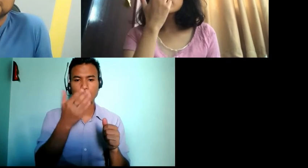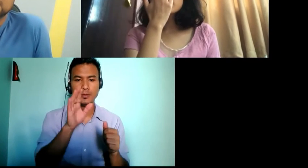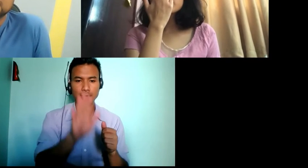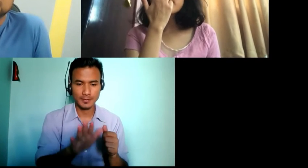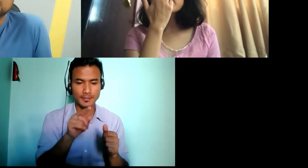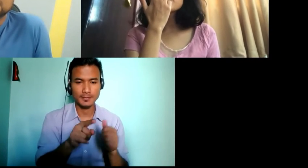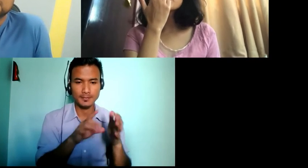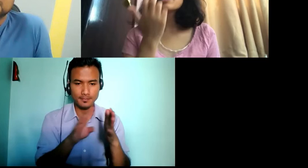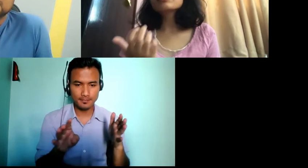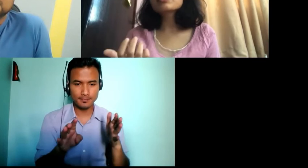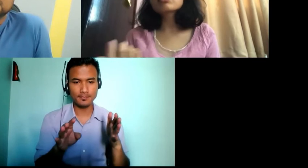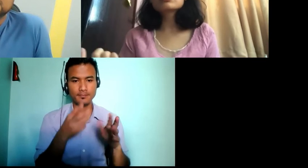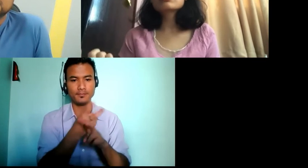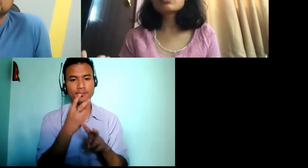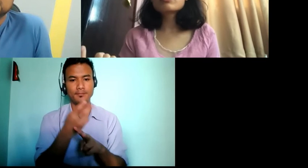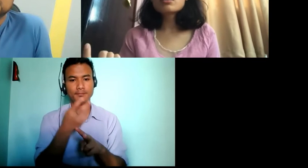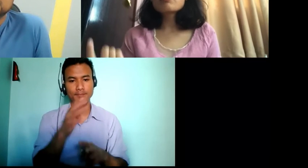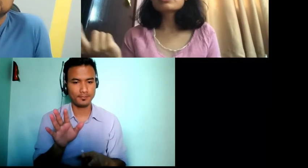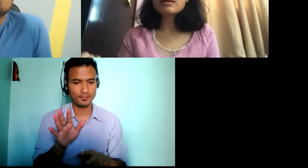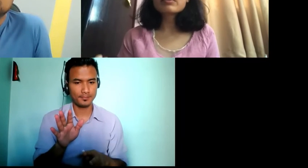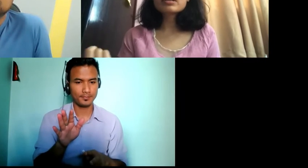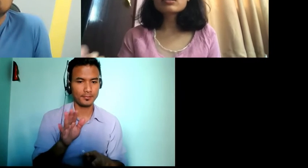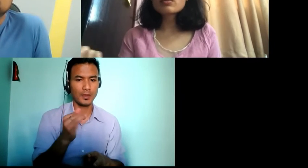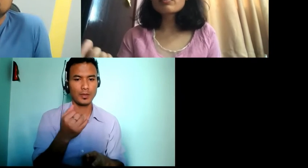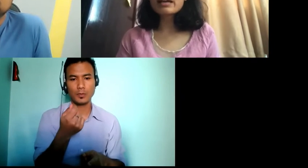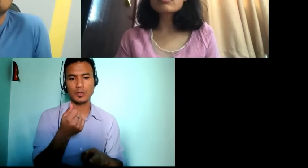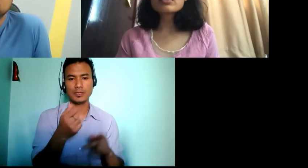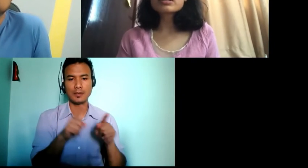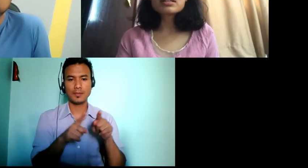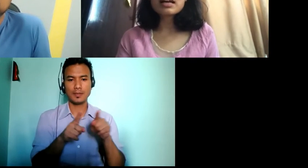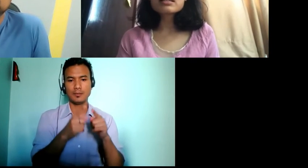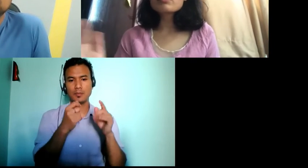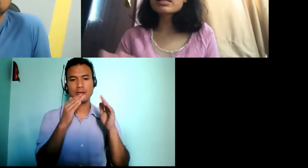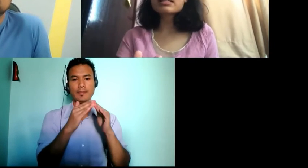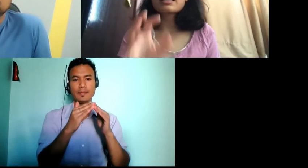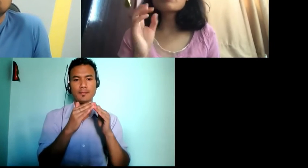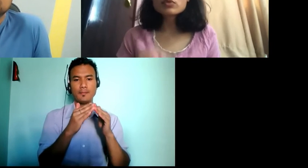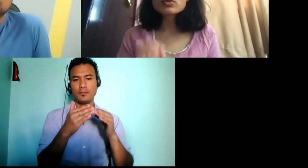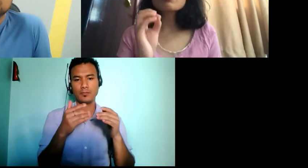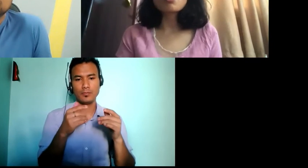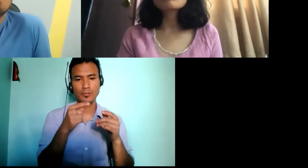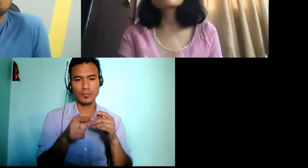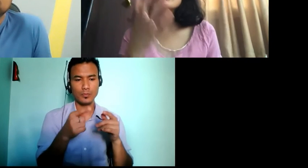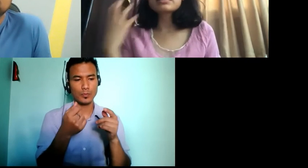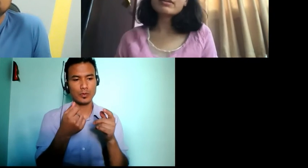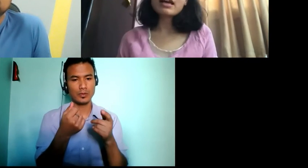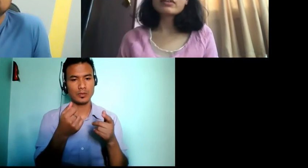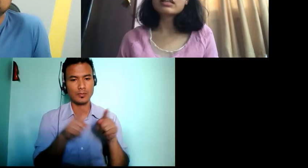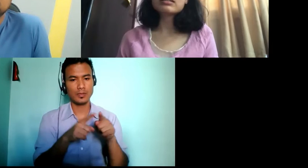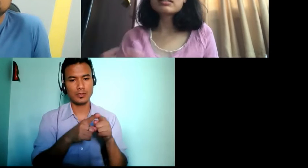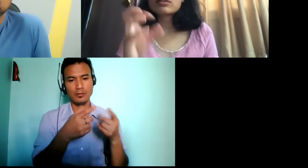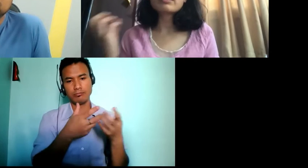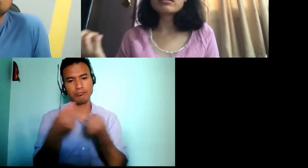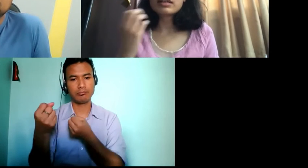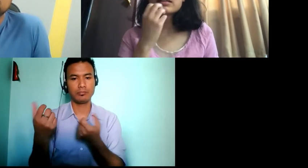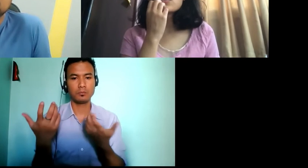सो त्यसले गर्दाखेरि एकदम गाह्रो पनि हुन्छ। कतिको त अब पैसा पनि त्यो ब्याङ्क नम्बर दिइहाल्छ, पैसा त्यहाँ उसको भएको पैसा पनि आफूले